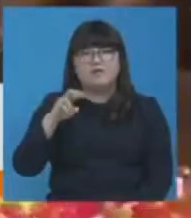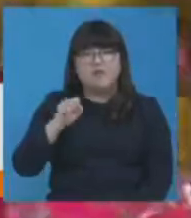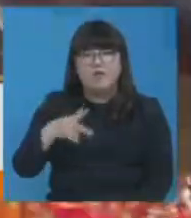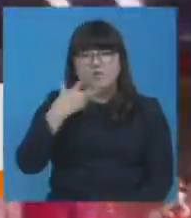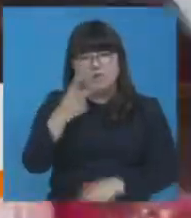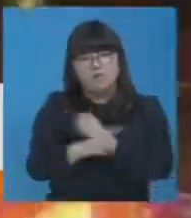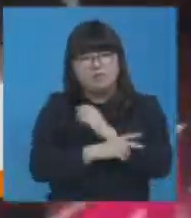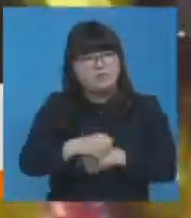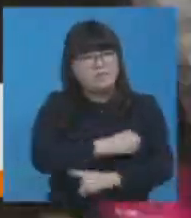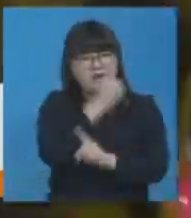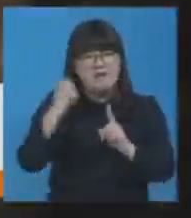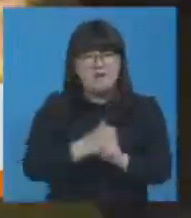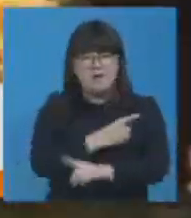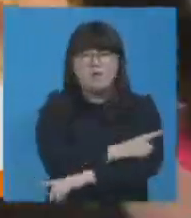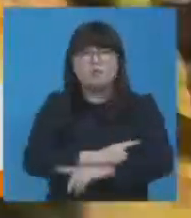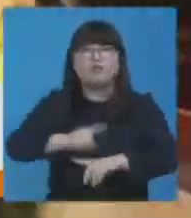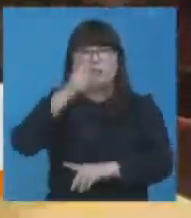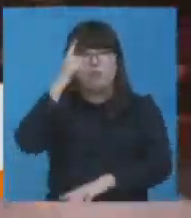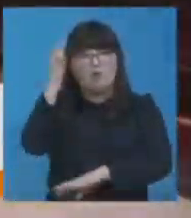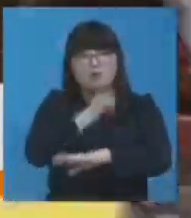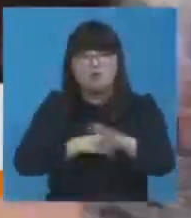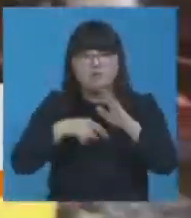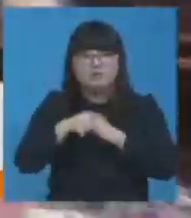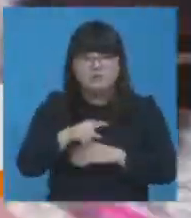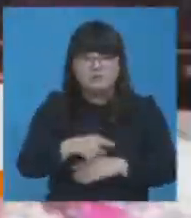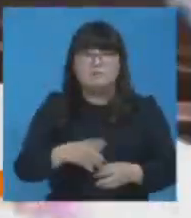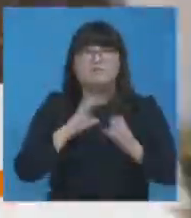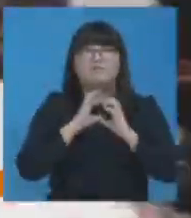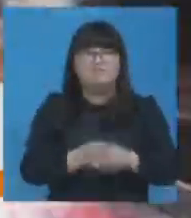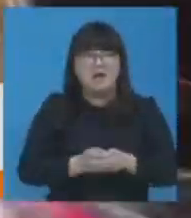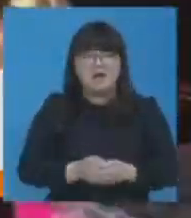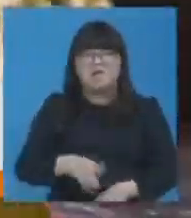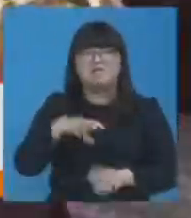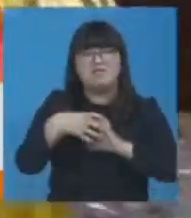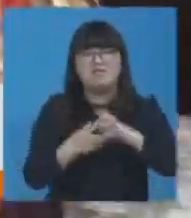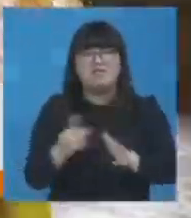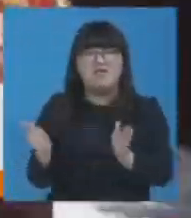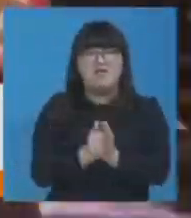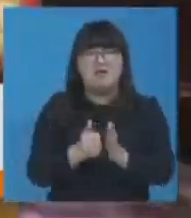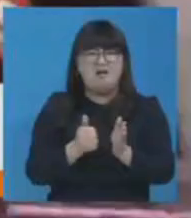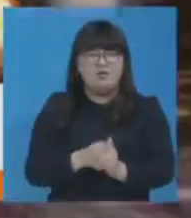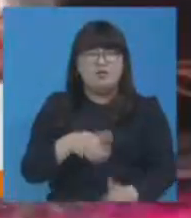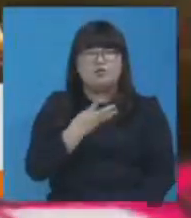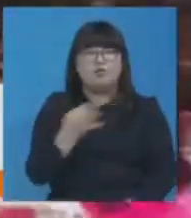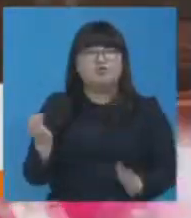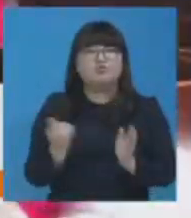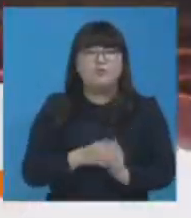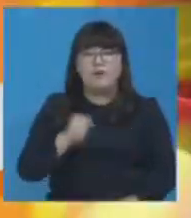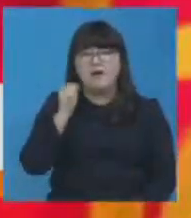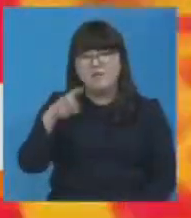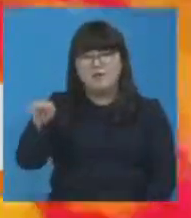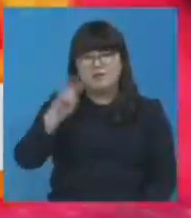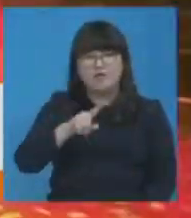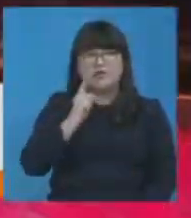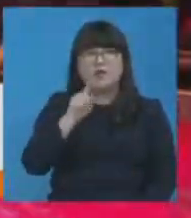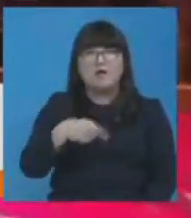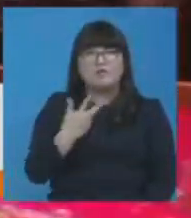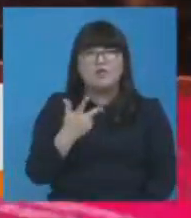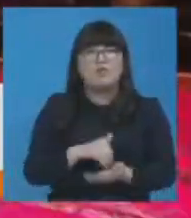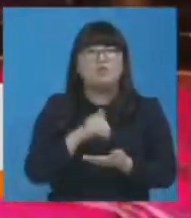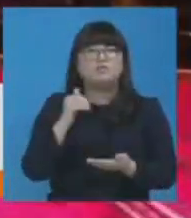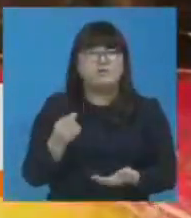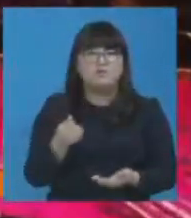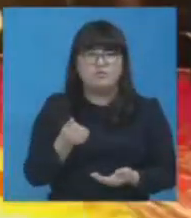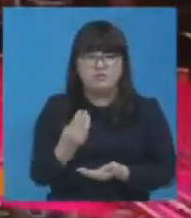өдрийн тоглолтын нийт үр дүнгээр Монгол улсын IHC Sports баг дэлхийн аваргаар тодорч 400 мянган Америк доллар буюу 1.3